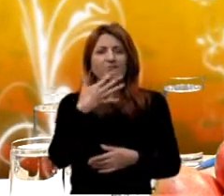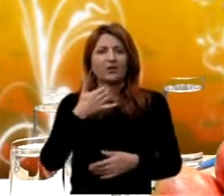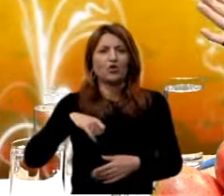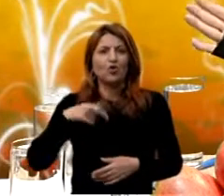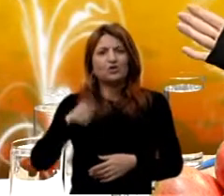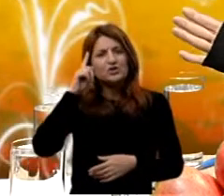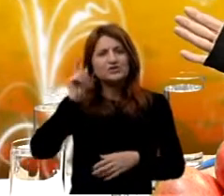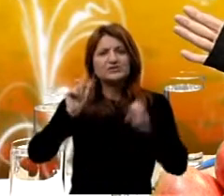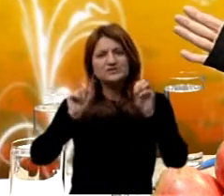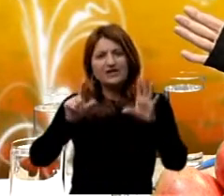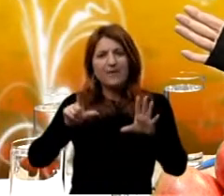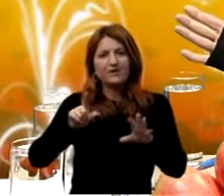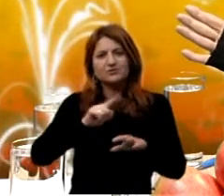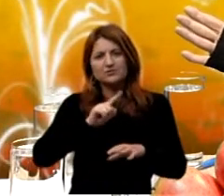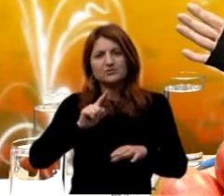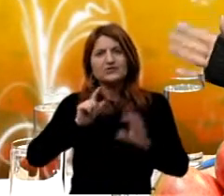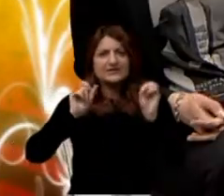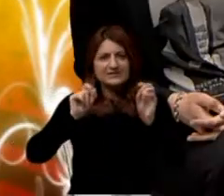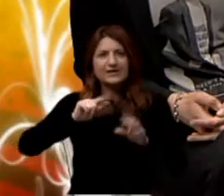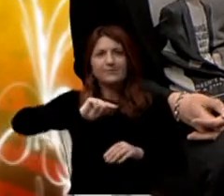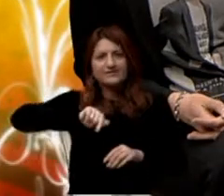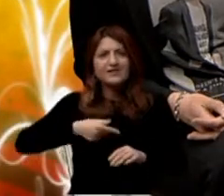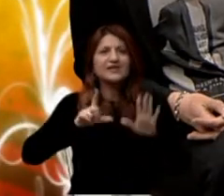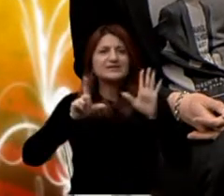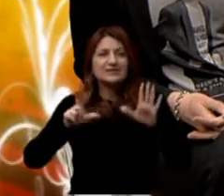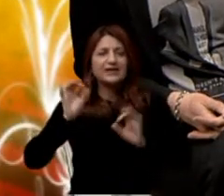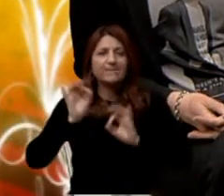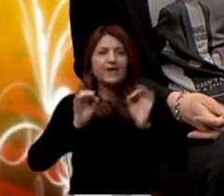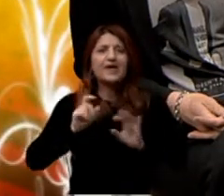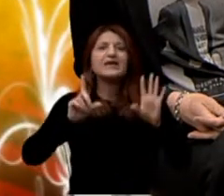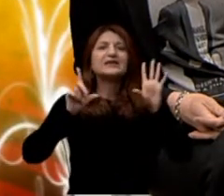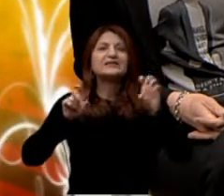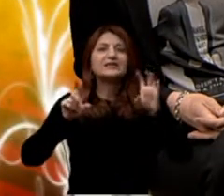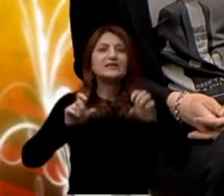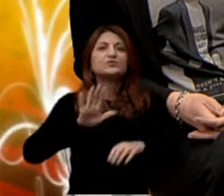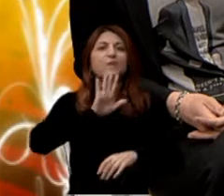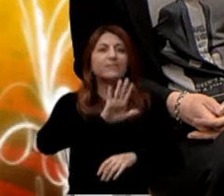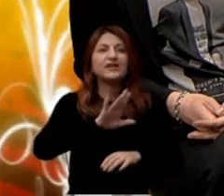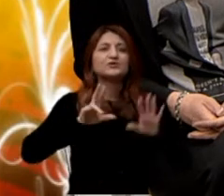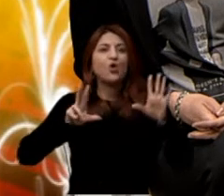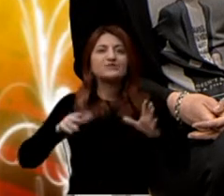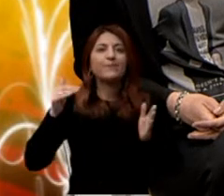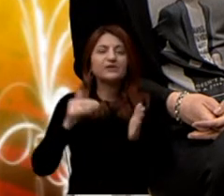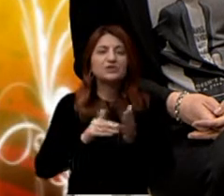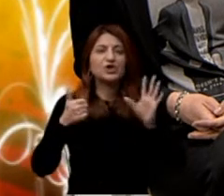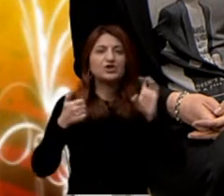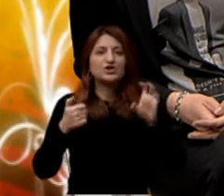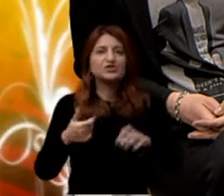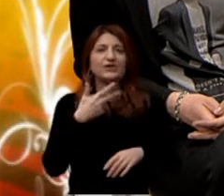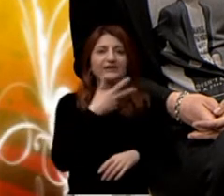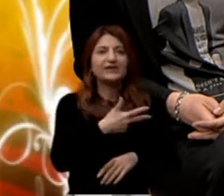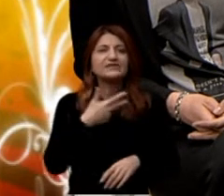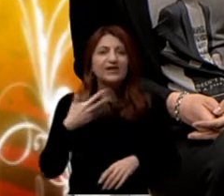do 18%, je li tako? 17,7%, 758 tisuća,